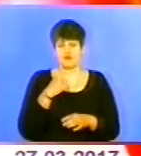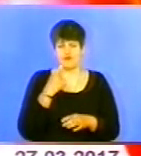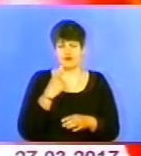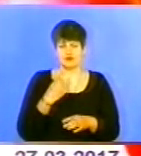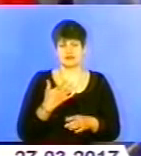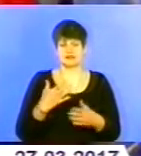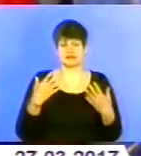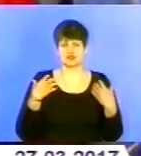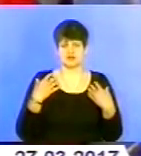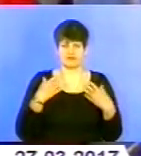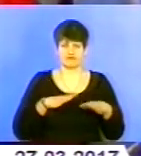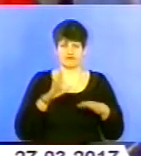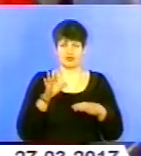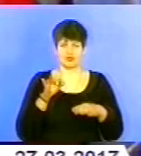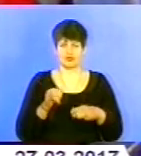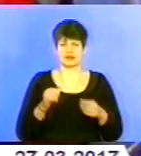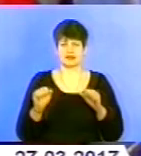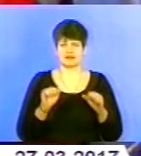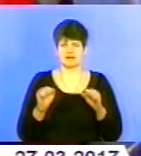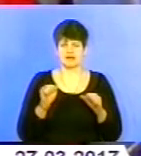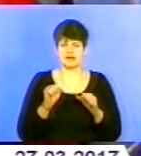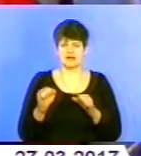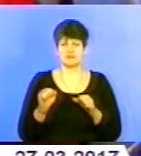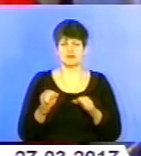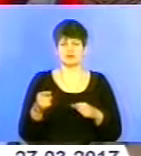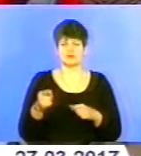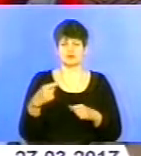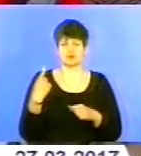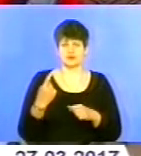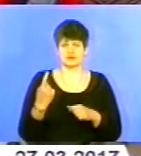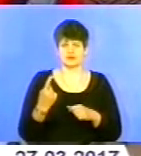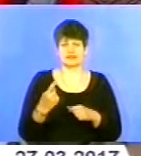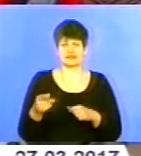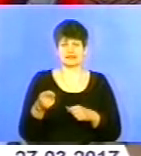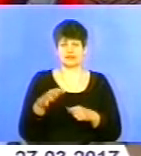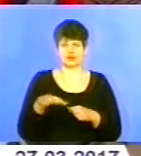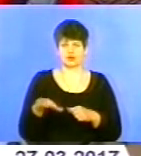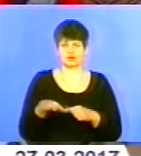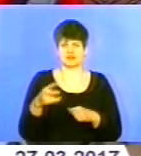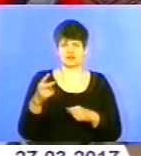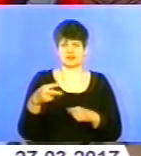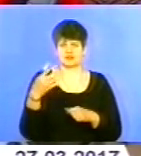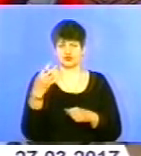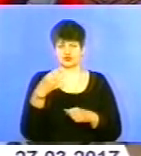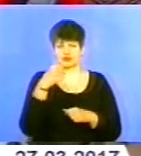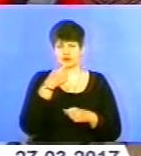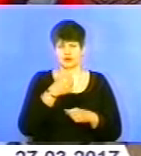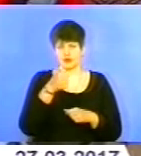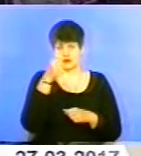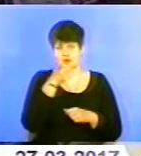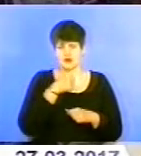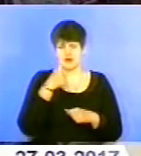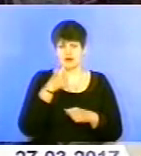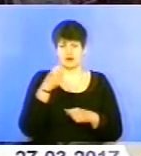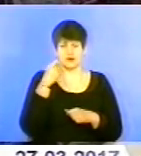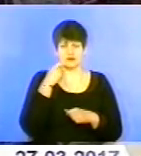протидії наркозлочинності управління кримінальної поліції у Тернопільській області, на Тернопільщині 24-літній рівнянин перебував кілька